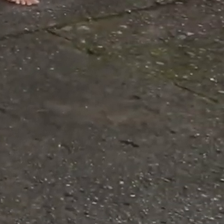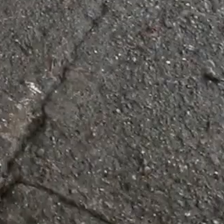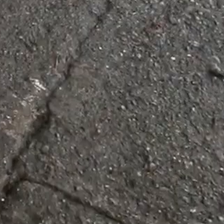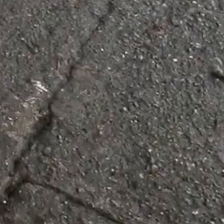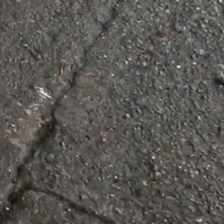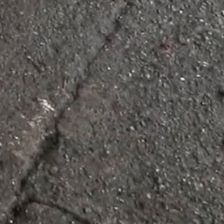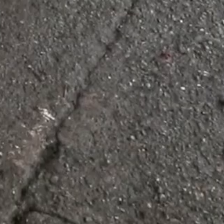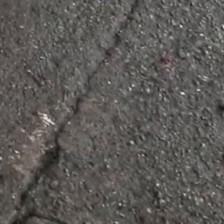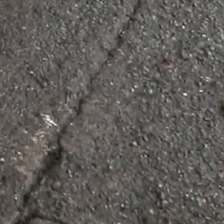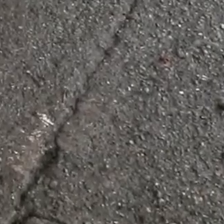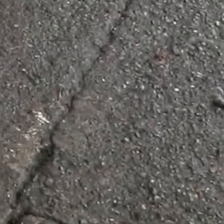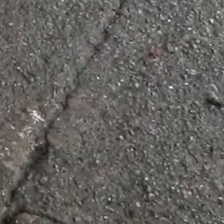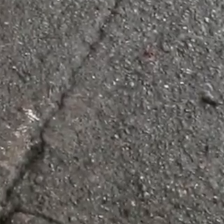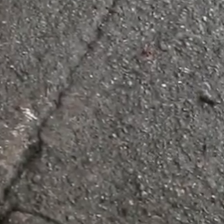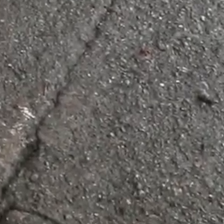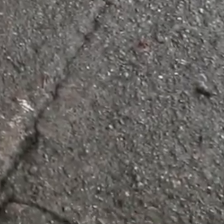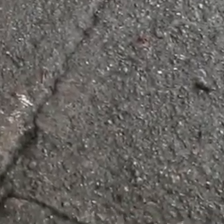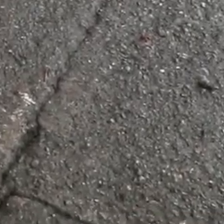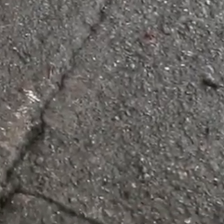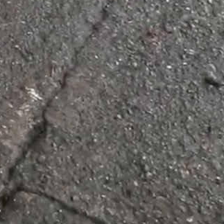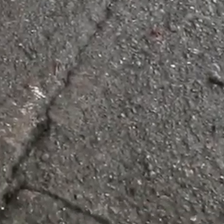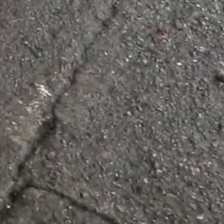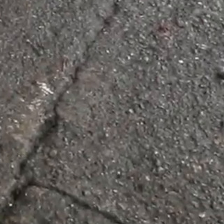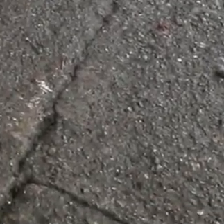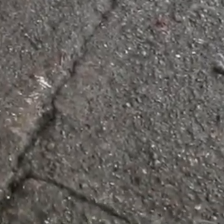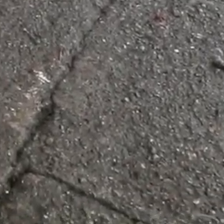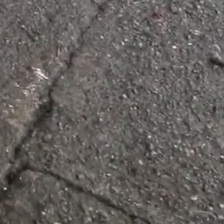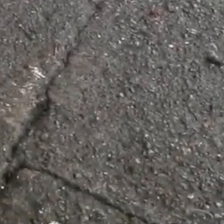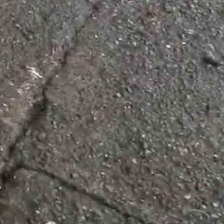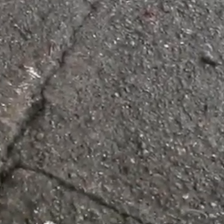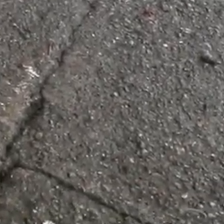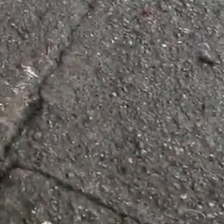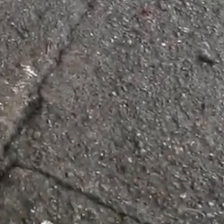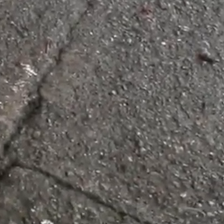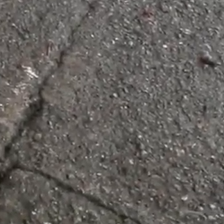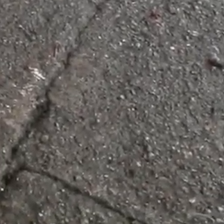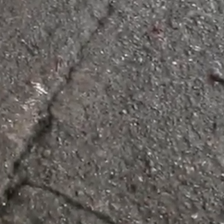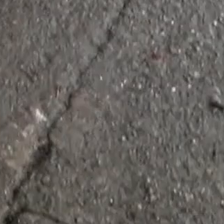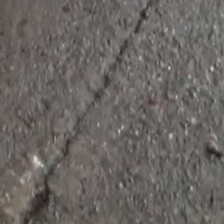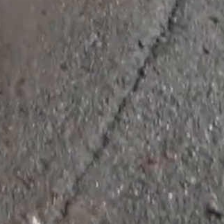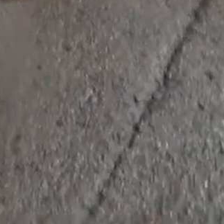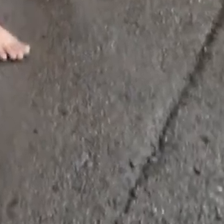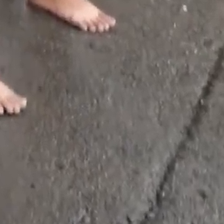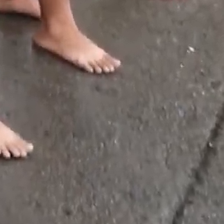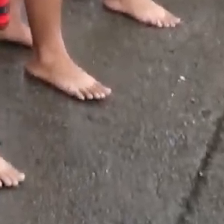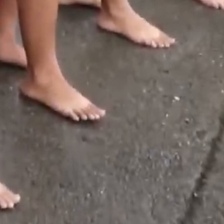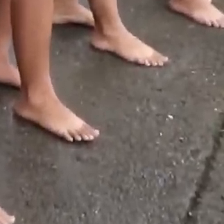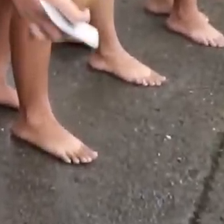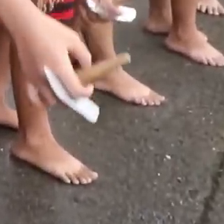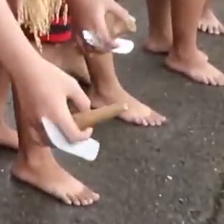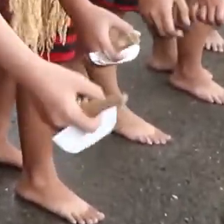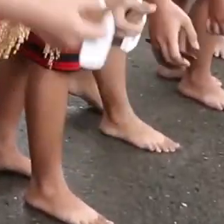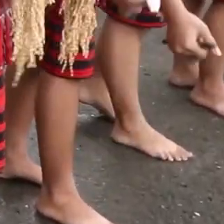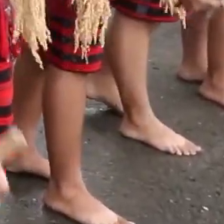oya inoy ang gimana wagawadat kagaw antun